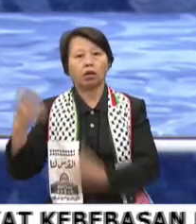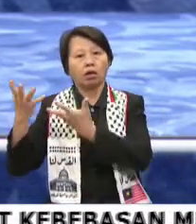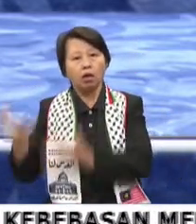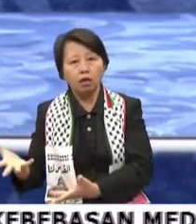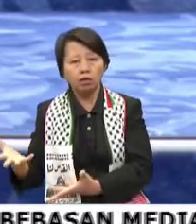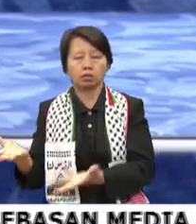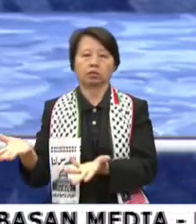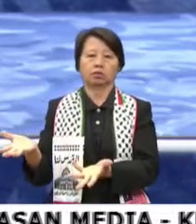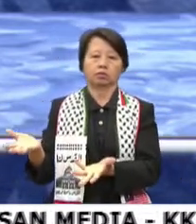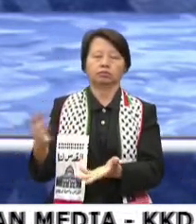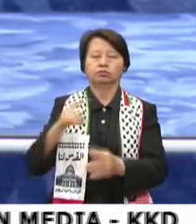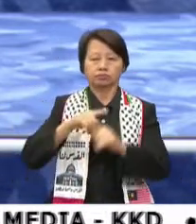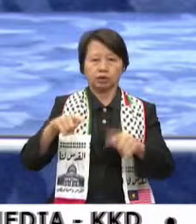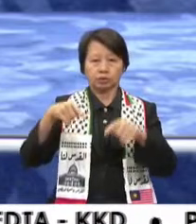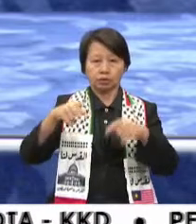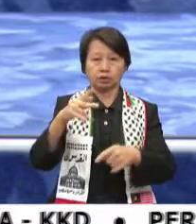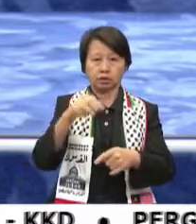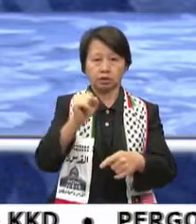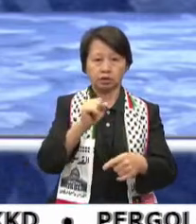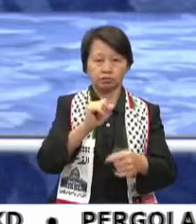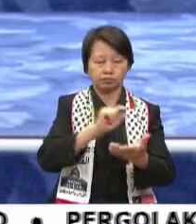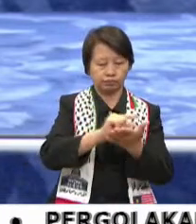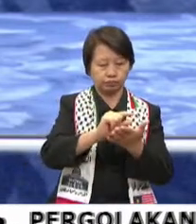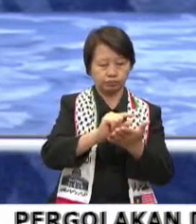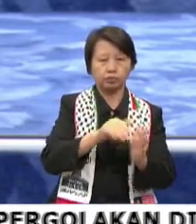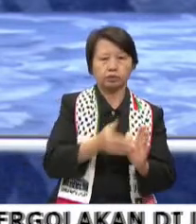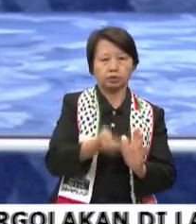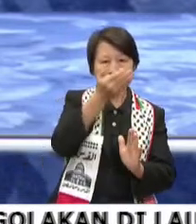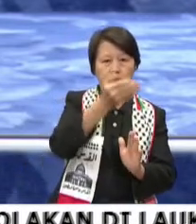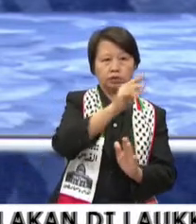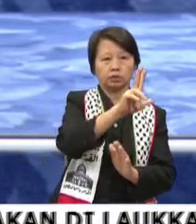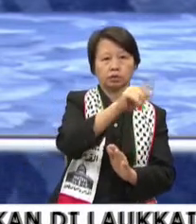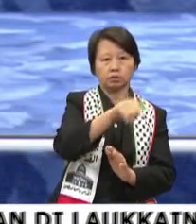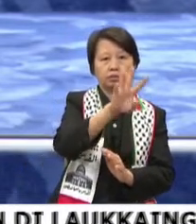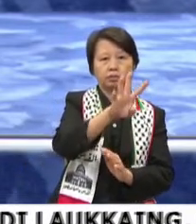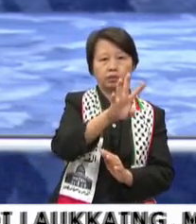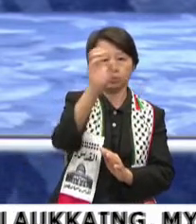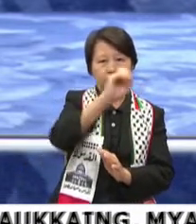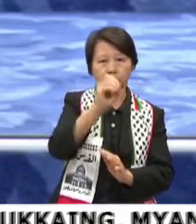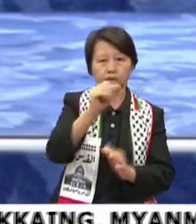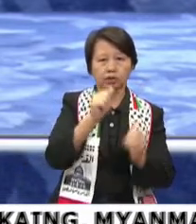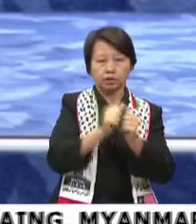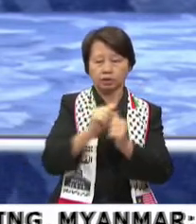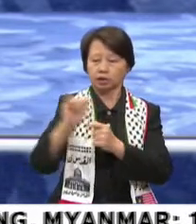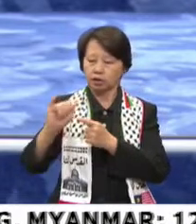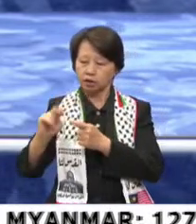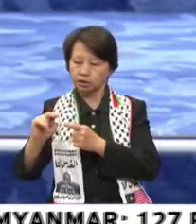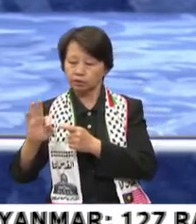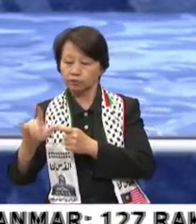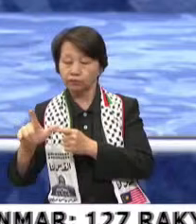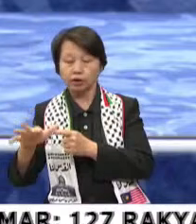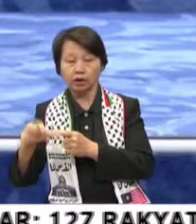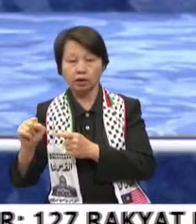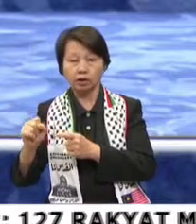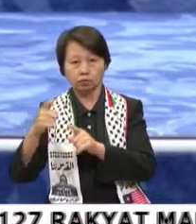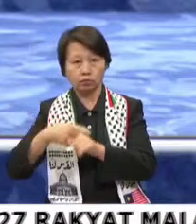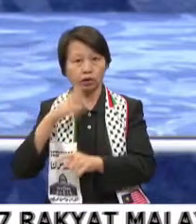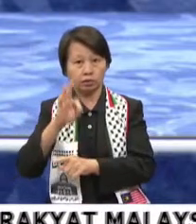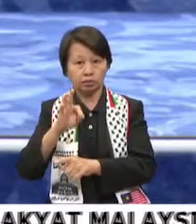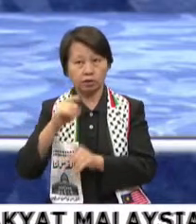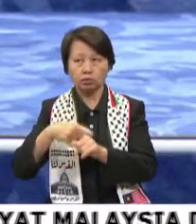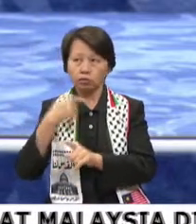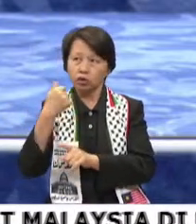dalam kes ini kita naik gaji nominal 3.4% dengan kadar inflasi September